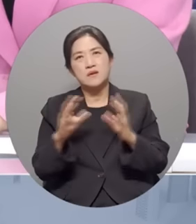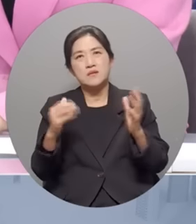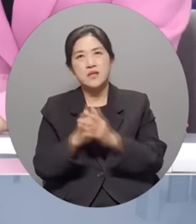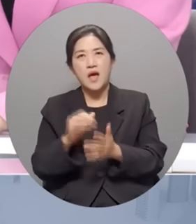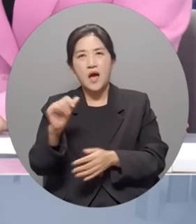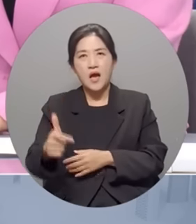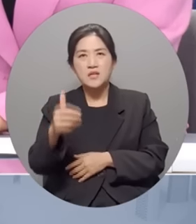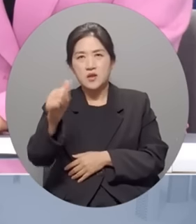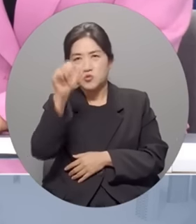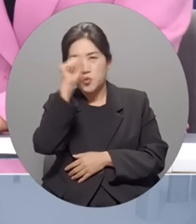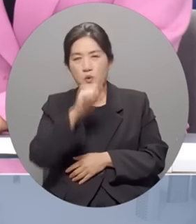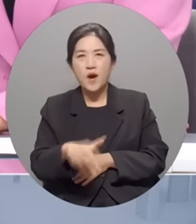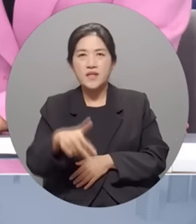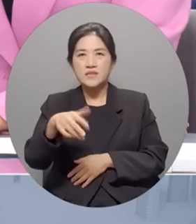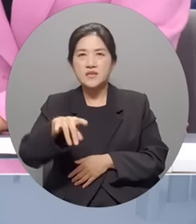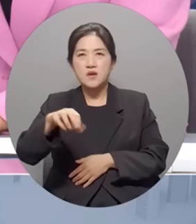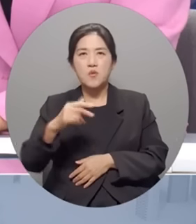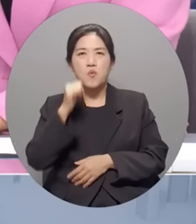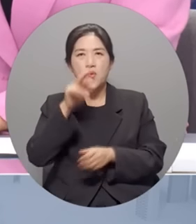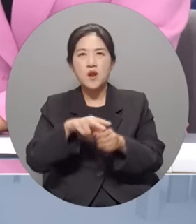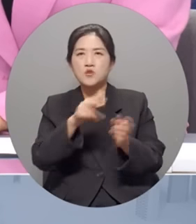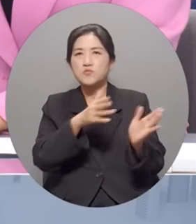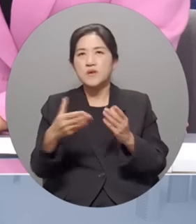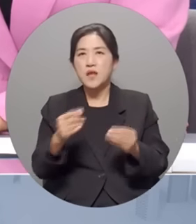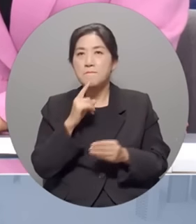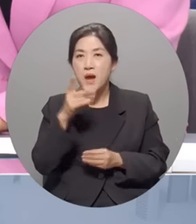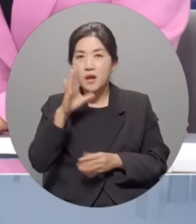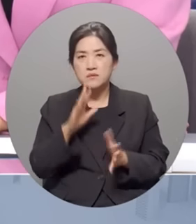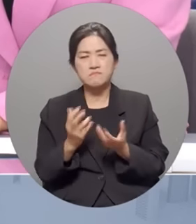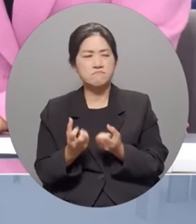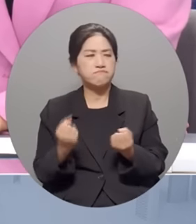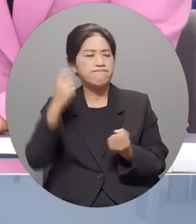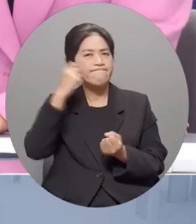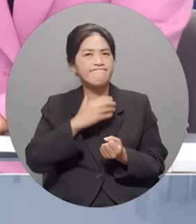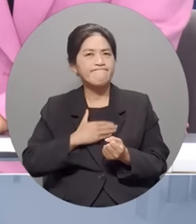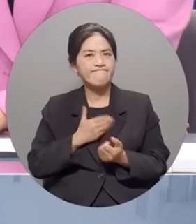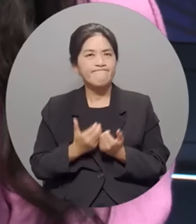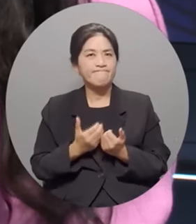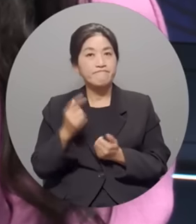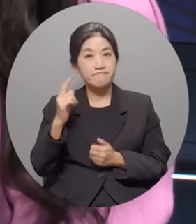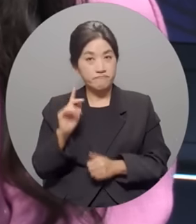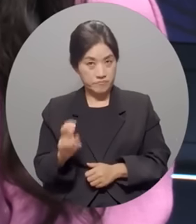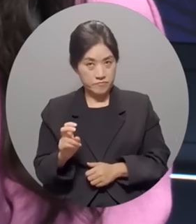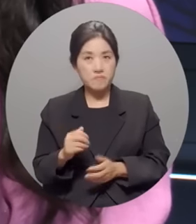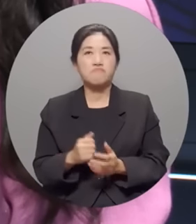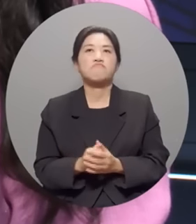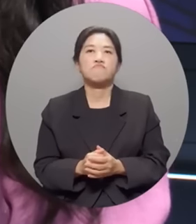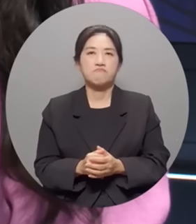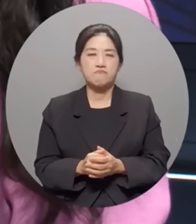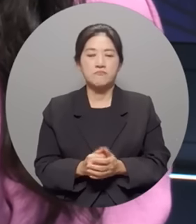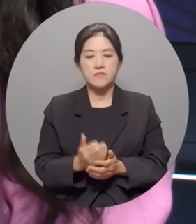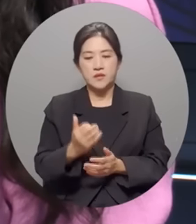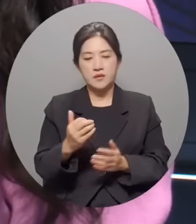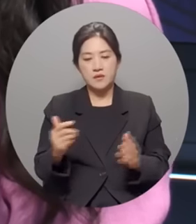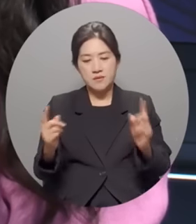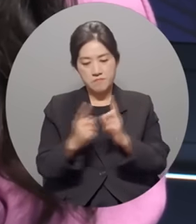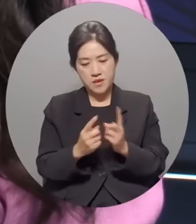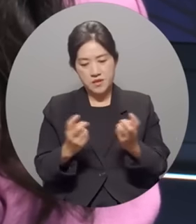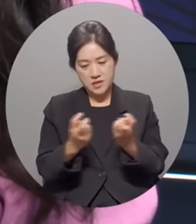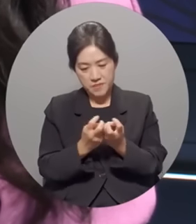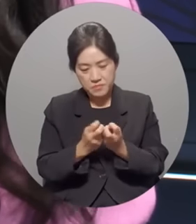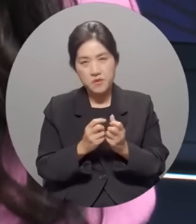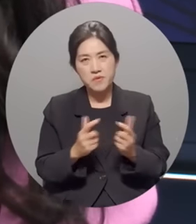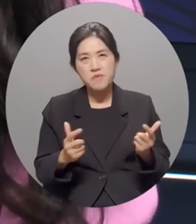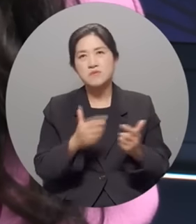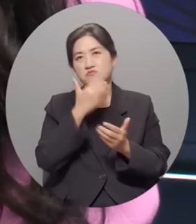준비했다고 말을 했지만 이미 감정의 골은 깊어진 듯합니다 자 물론 뭐 의전 형식 다 중요한데 내용이 중요할